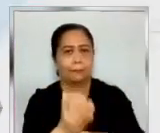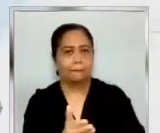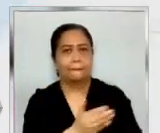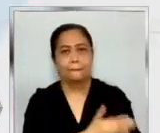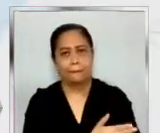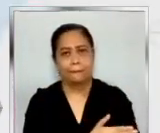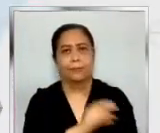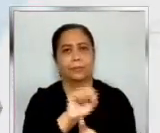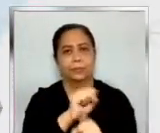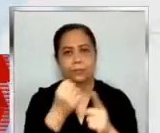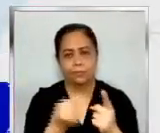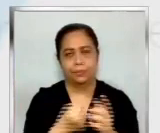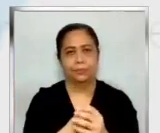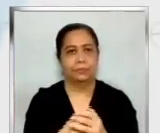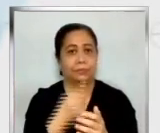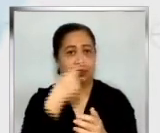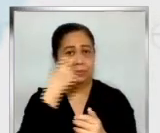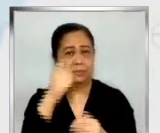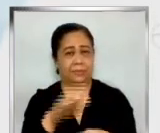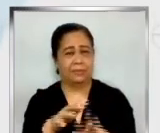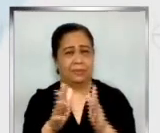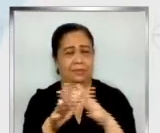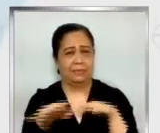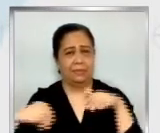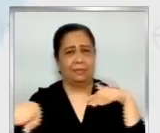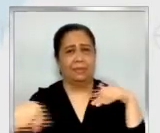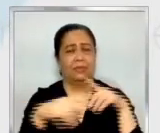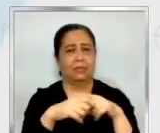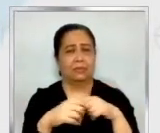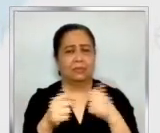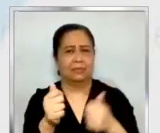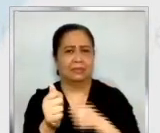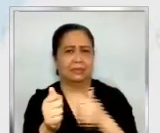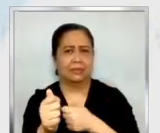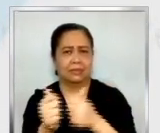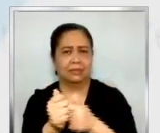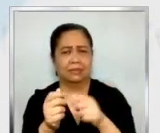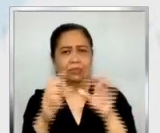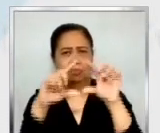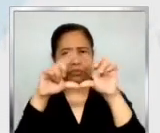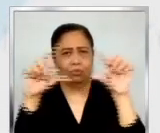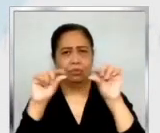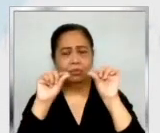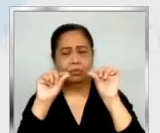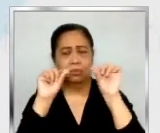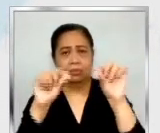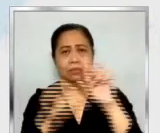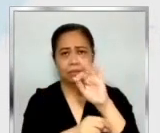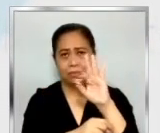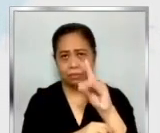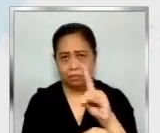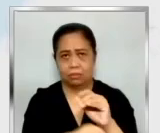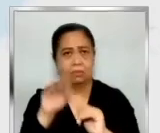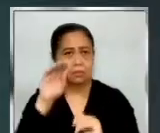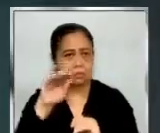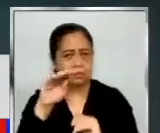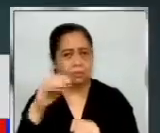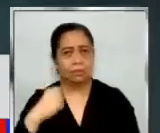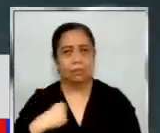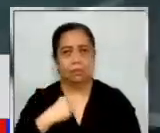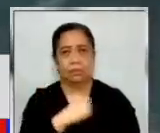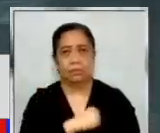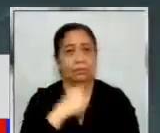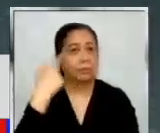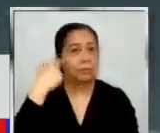situation. Dahil sa haba ng pila ng mga naghahabol na makapagpakabit ng RFID, nanawagan na sina Senador Grace Poe at